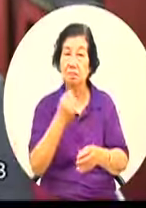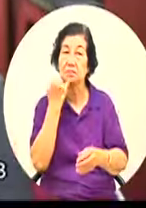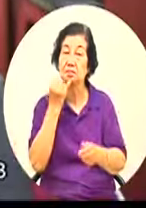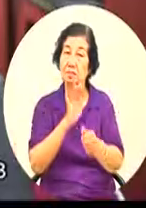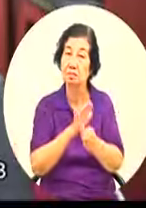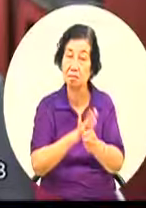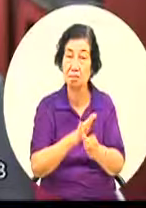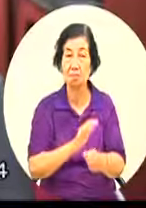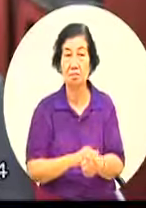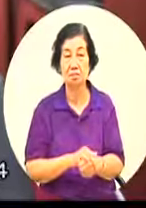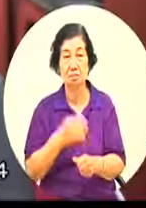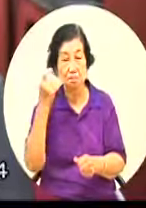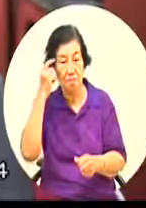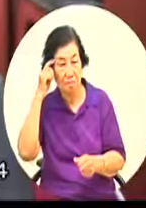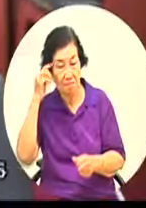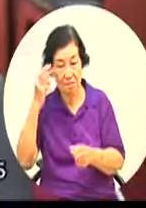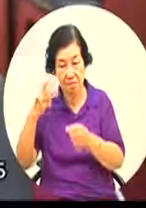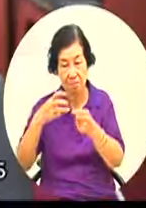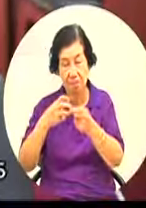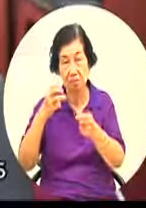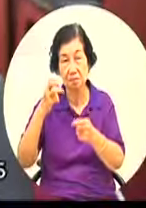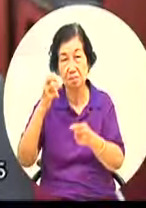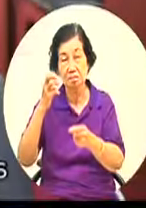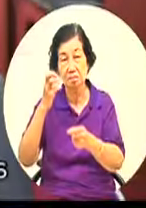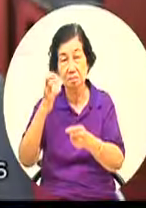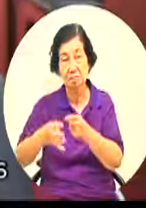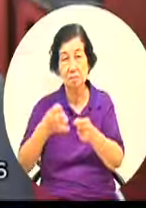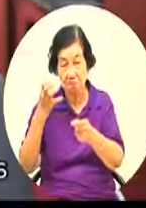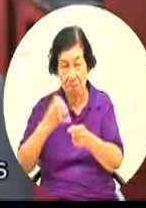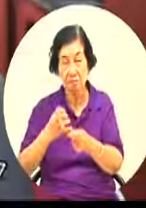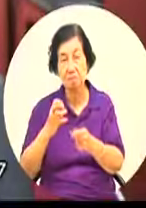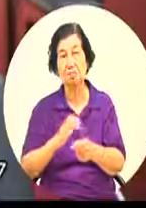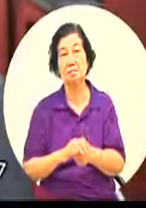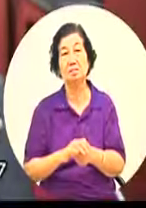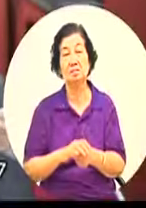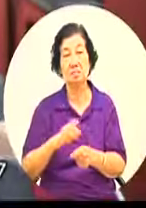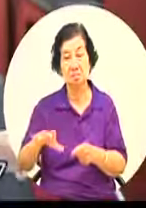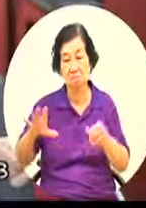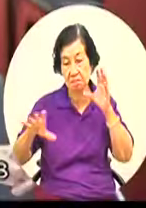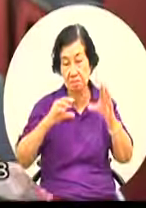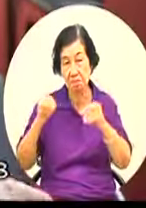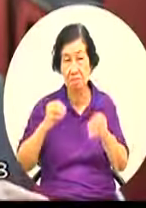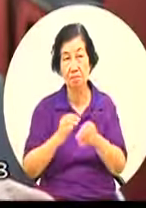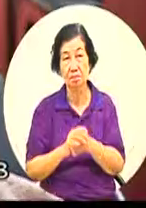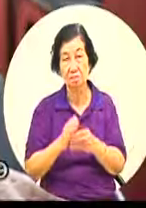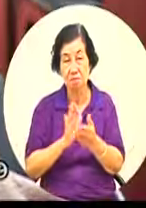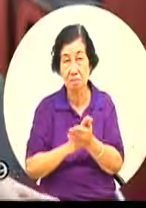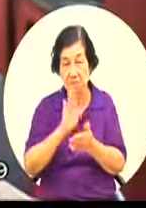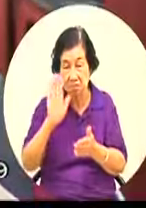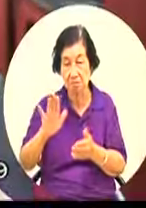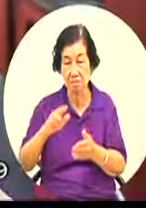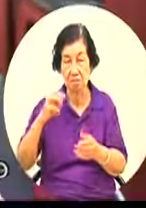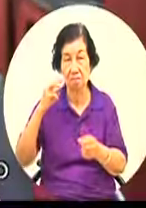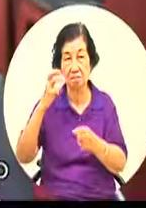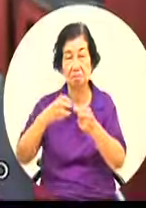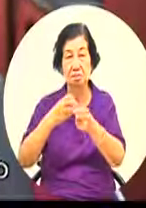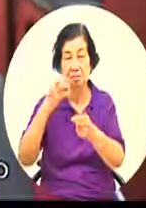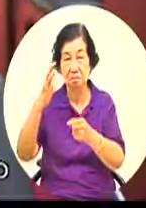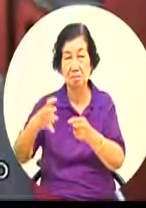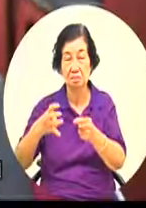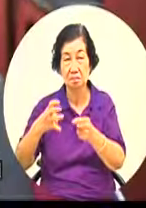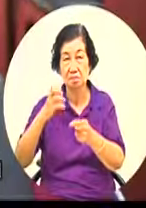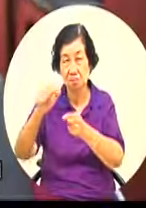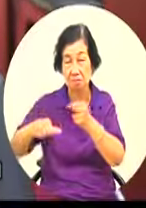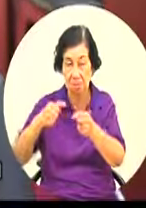来30年、50年，因为你们回答本席过的资料是未来才可能30栋、50栋需要去学